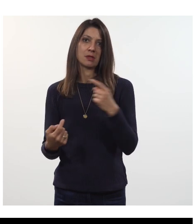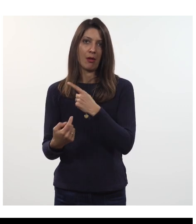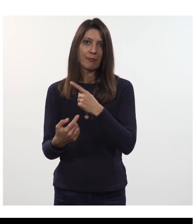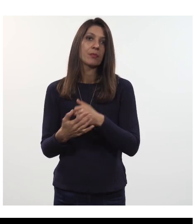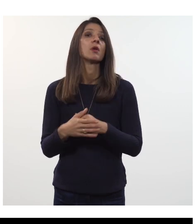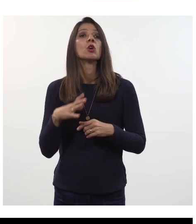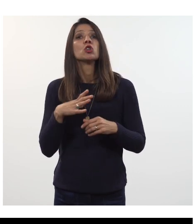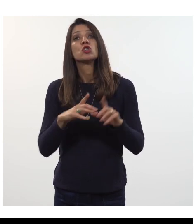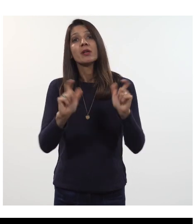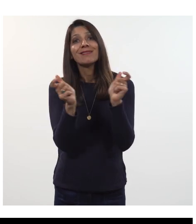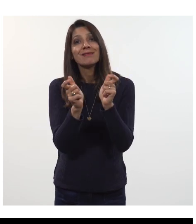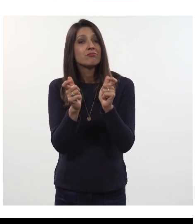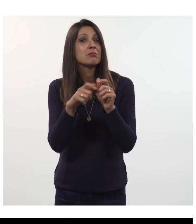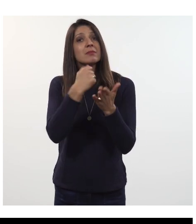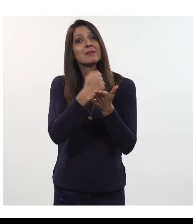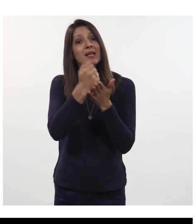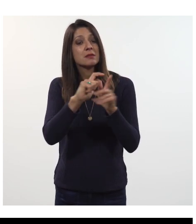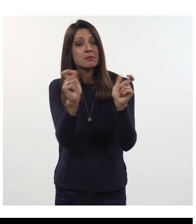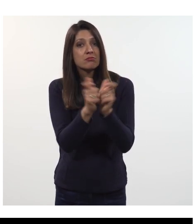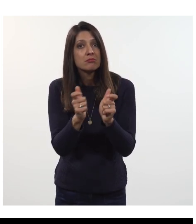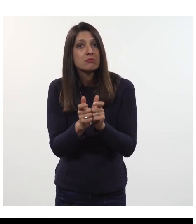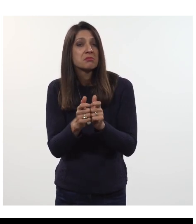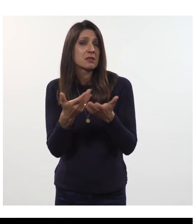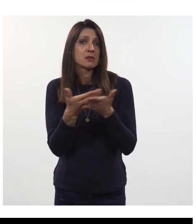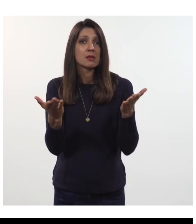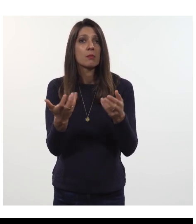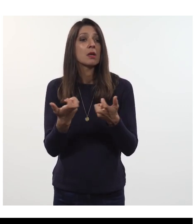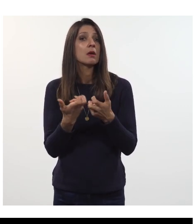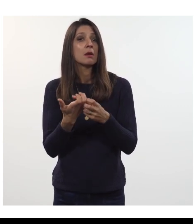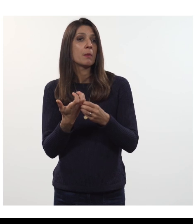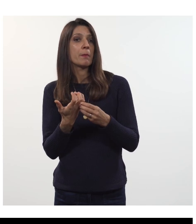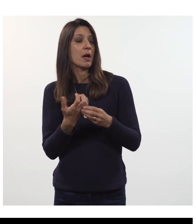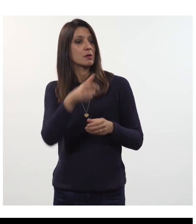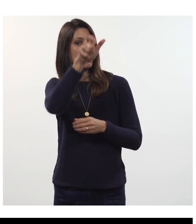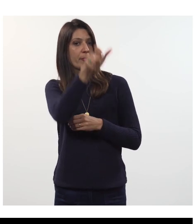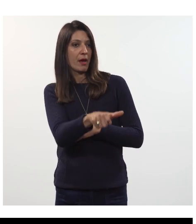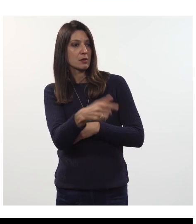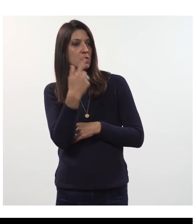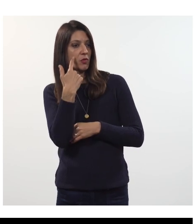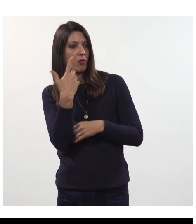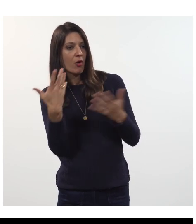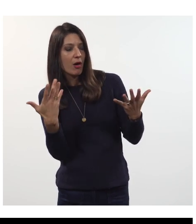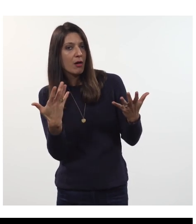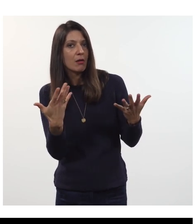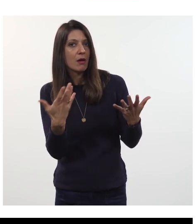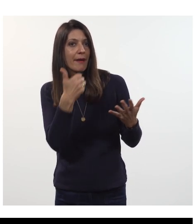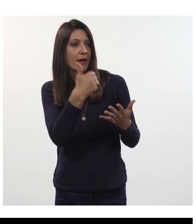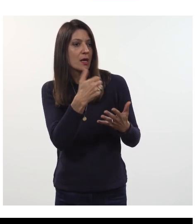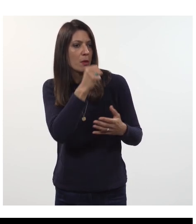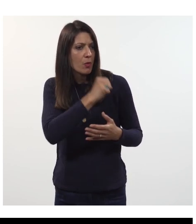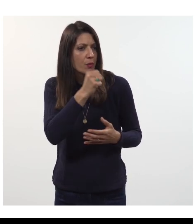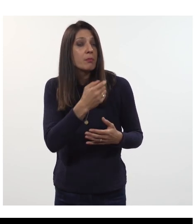assez simples pour la déglutition. C'est le test de Pipo, c'est faire boire 80 ml d'eau à une personne et de voir ce qui se passe. Est-ce que la personne, elle se met à tousser tout de